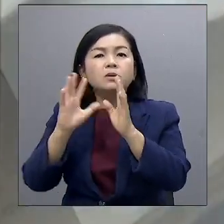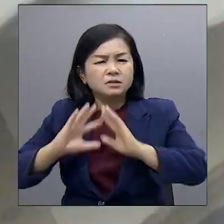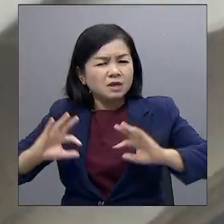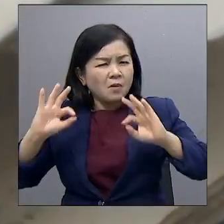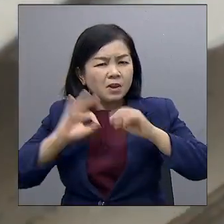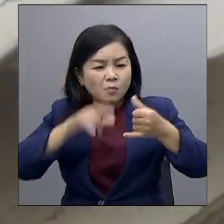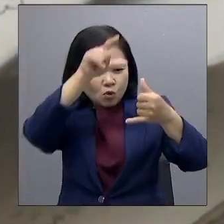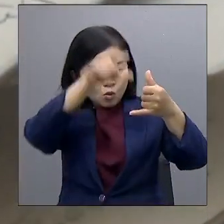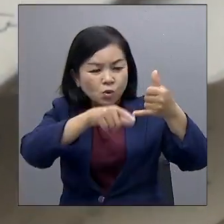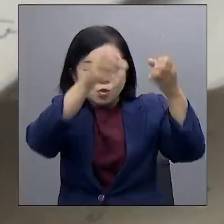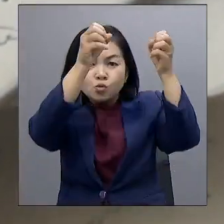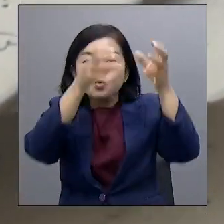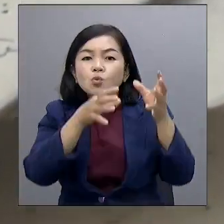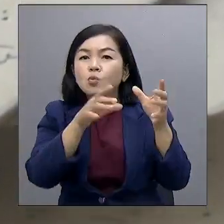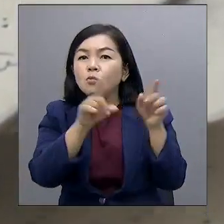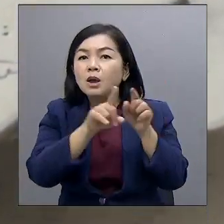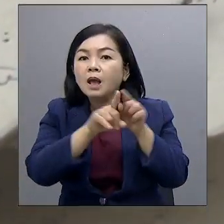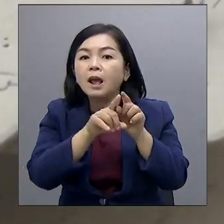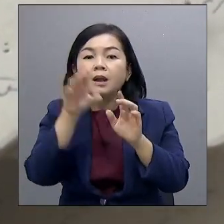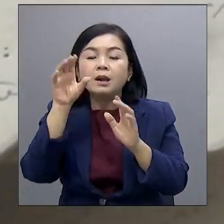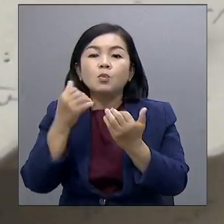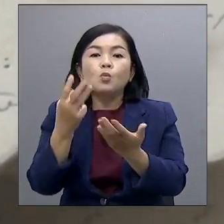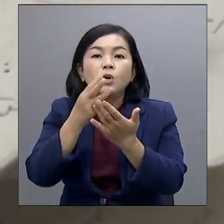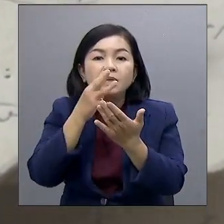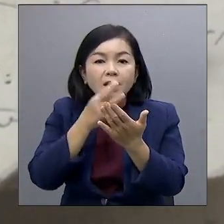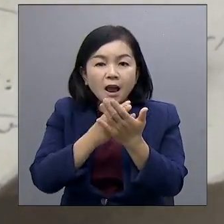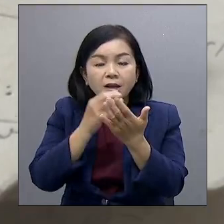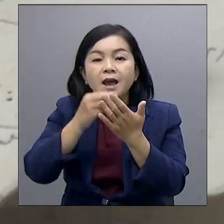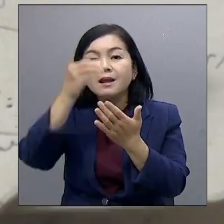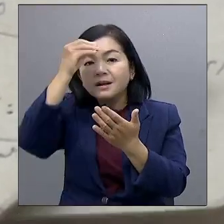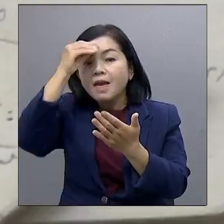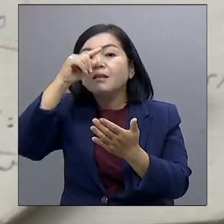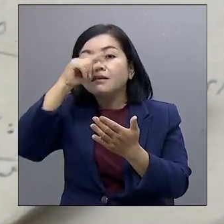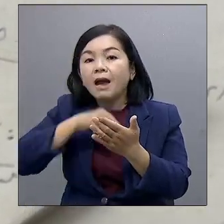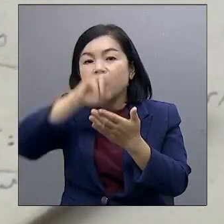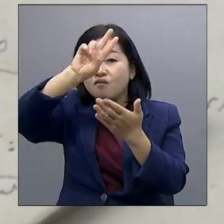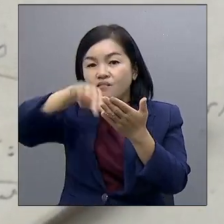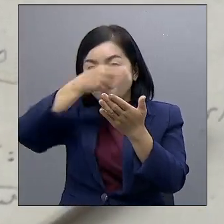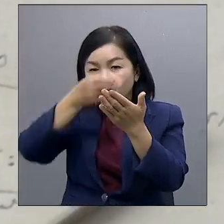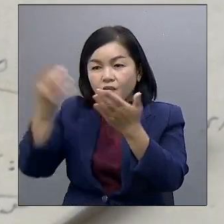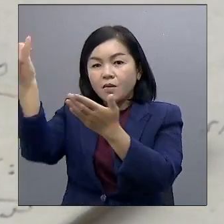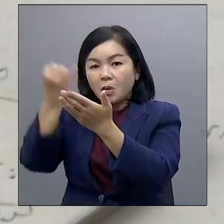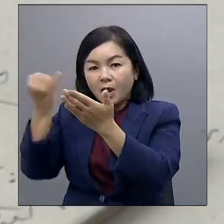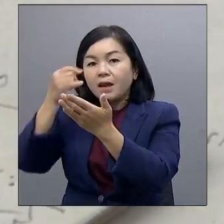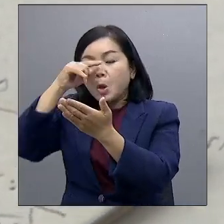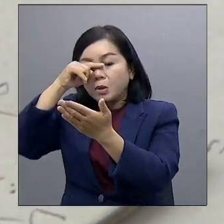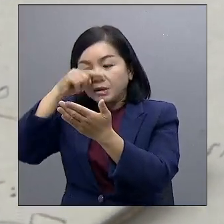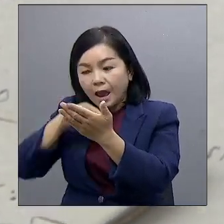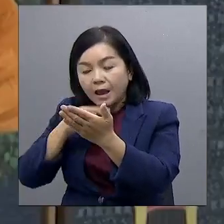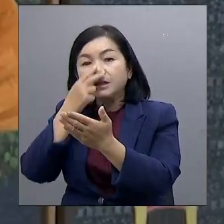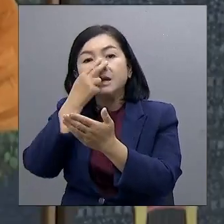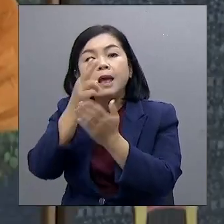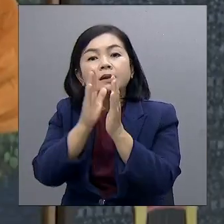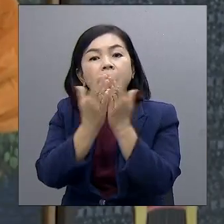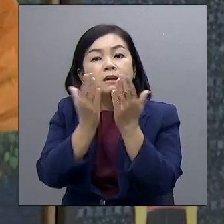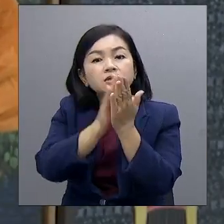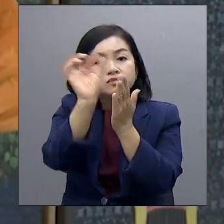คือเป็นครูเป็นผู้ที่ก่อตั้งภาควิชาศิลปะไทยแล้วก็ภาควิชาภาพพิมพ์ของศิลปากรเพราะงั้นเราจะเห็นตำราหลายๆ